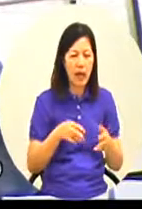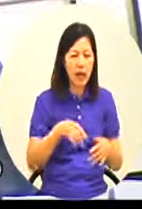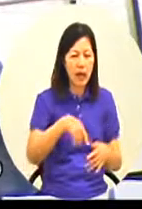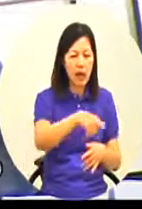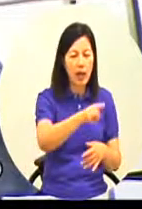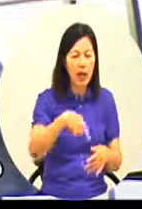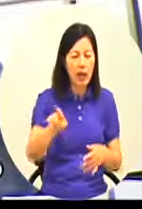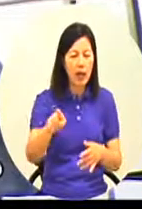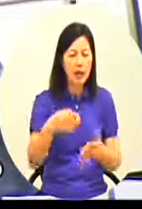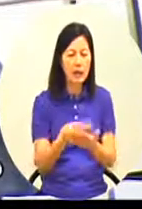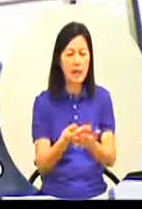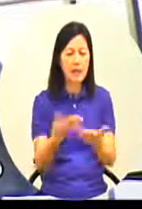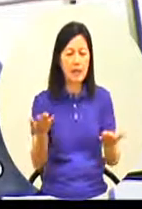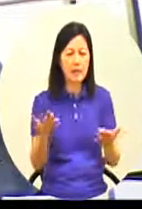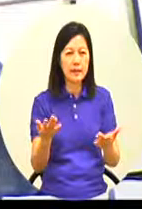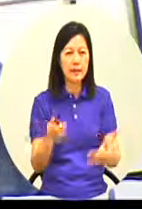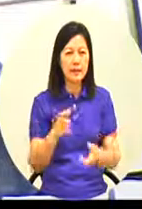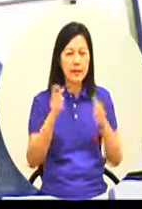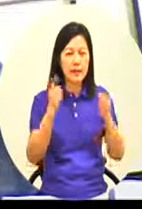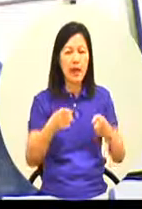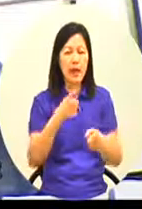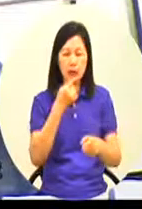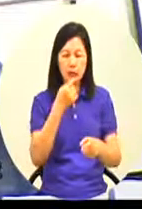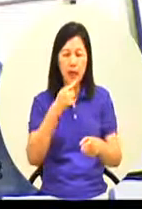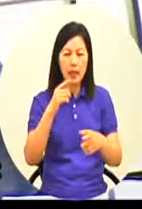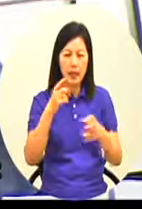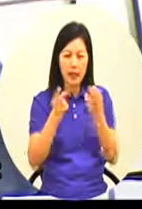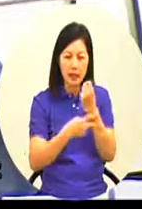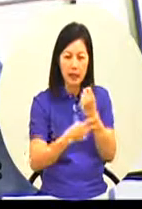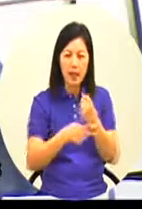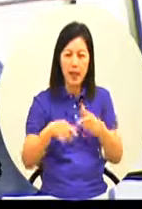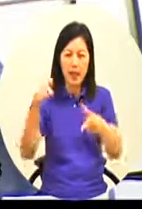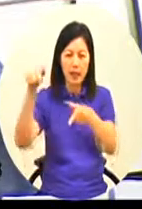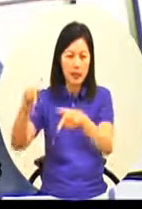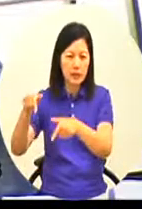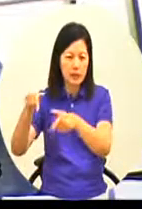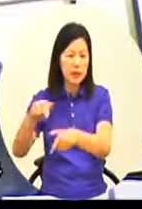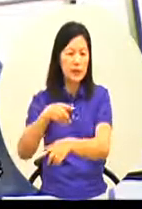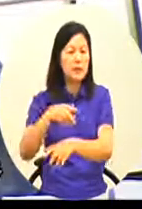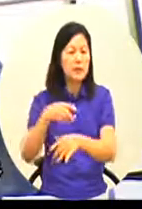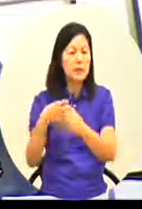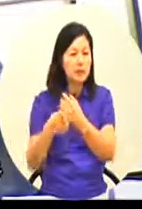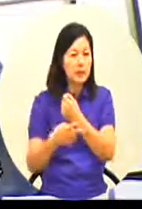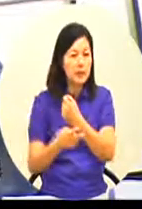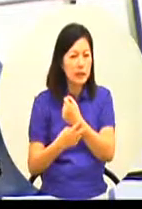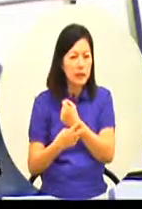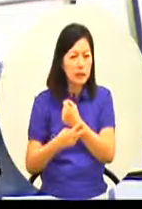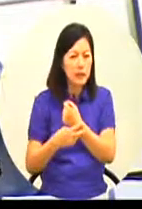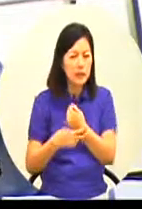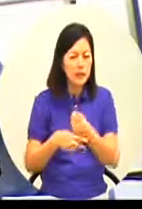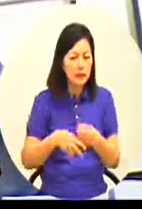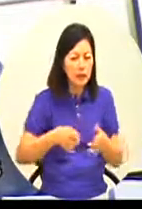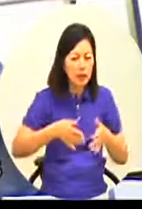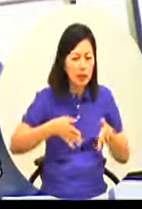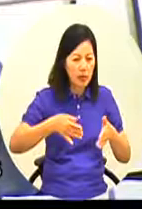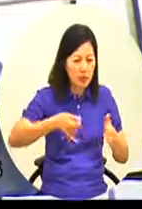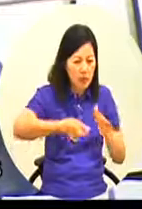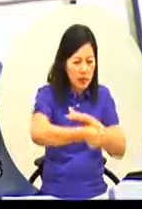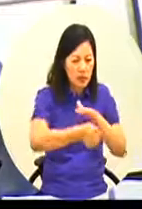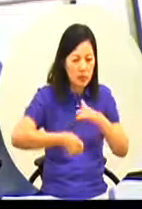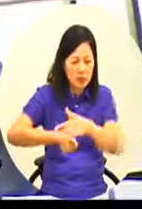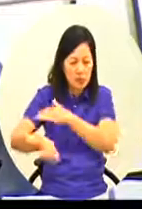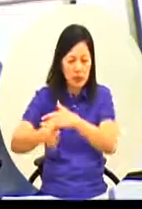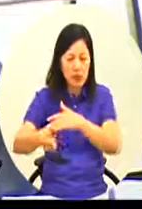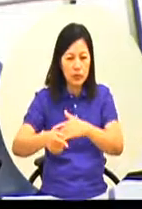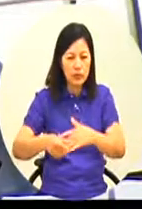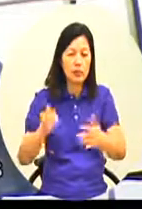的港嘴里，还要经过我们的西溪里。这两个征讨，要为征讨入海，才能到达这个湿地公